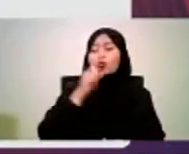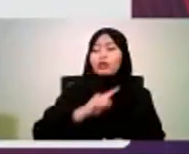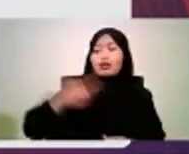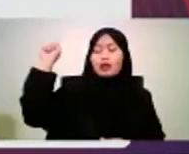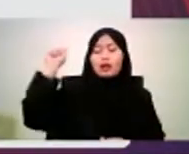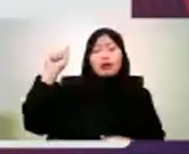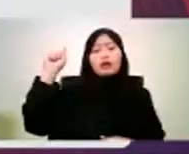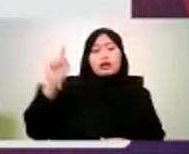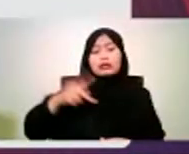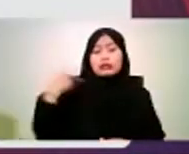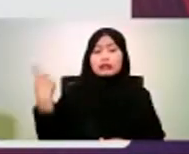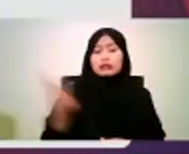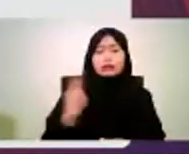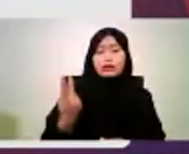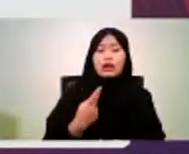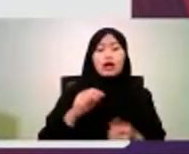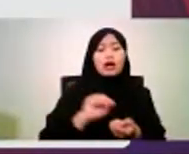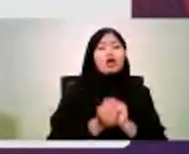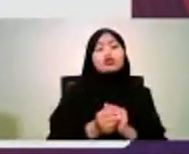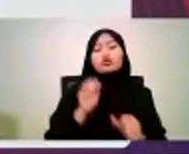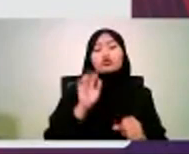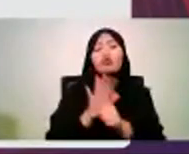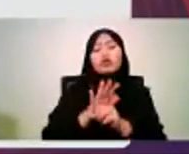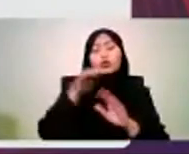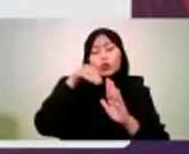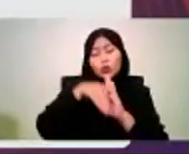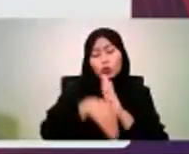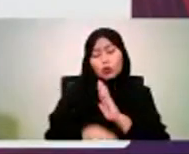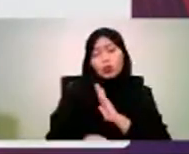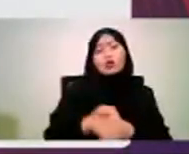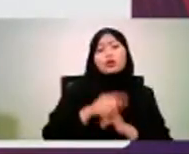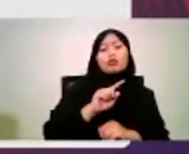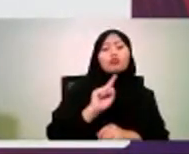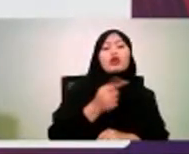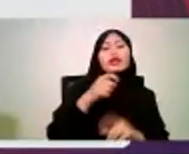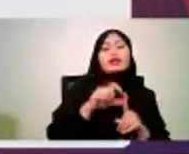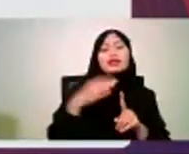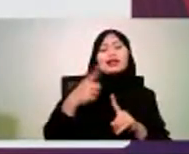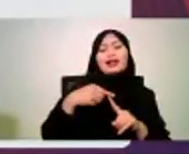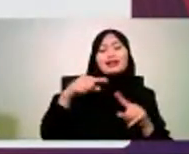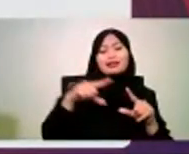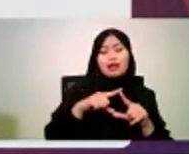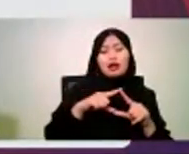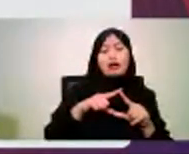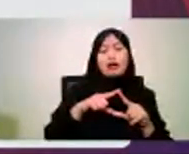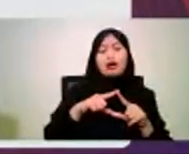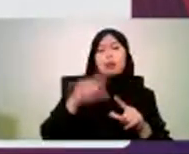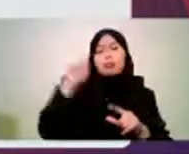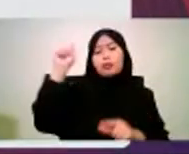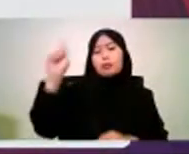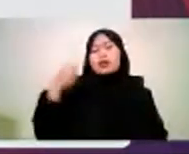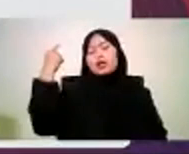kita kasus copied langsung turun drastis sejak Delta profit kemarin sejak pemerintah